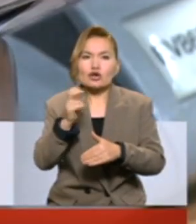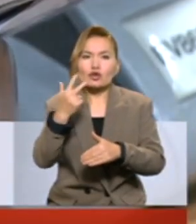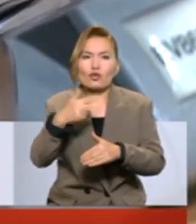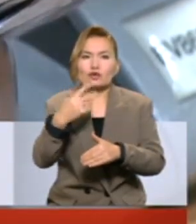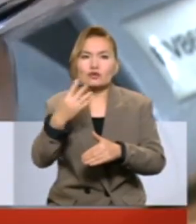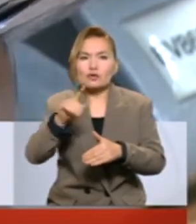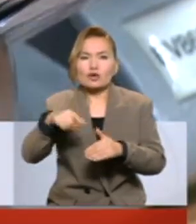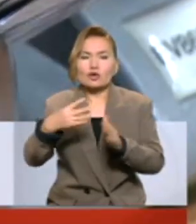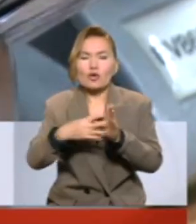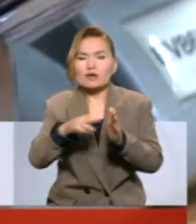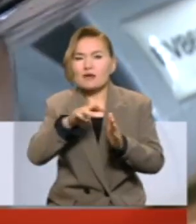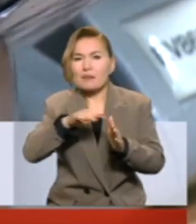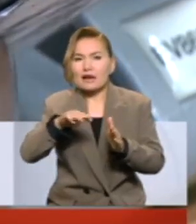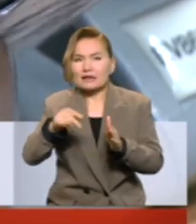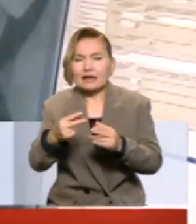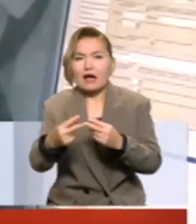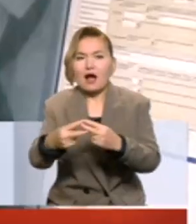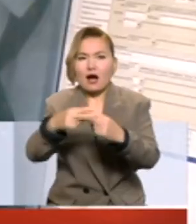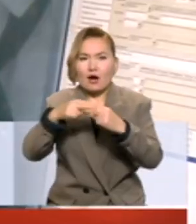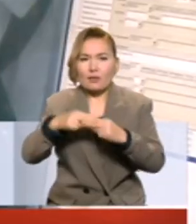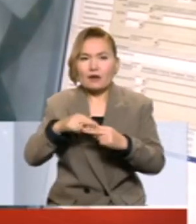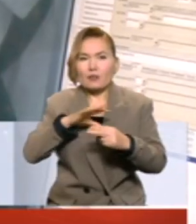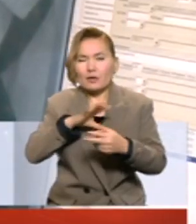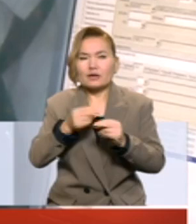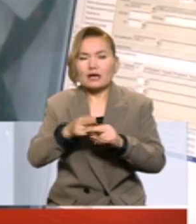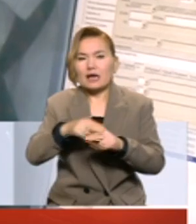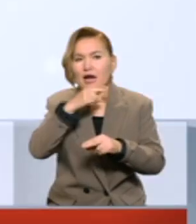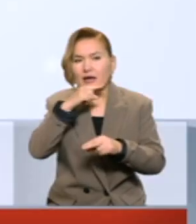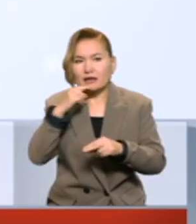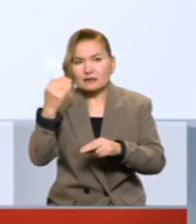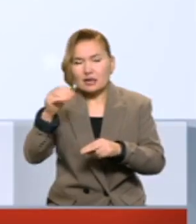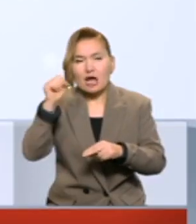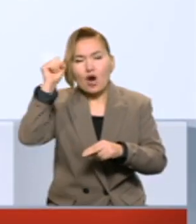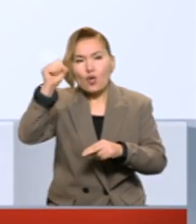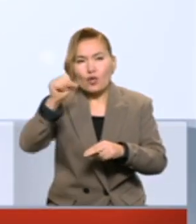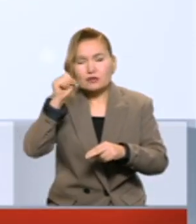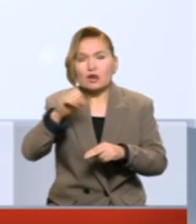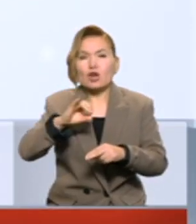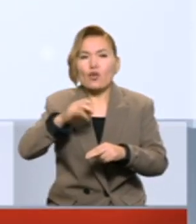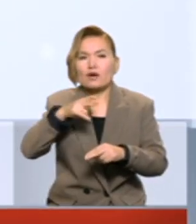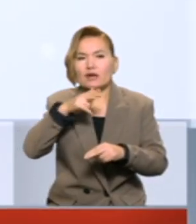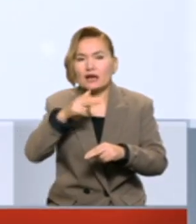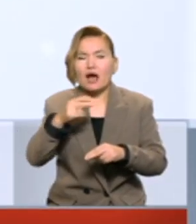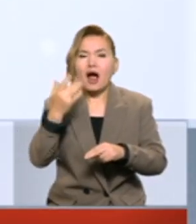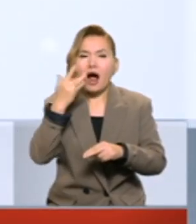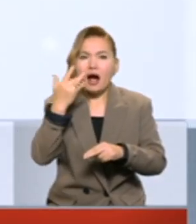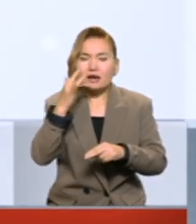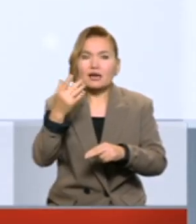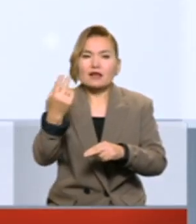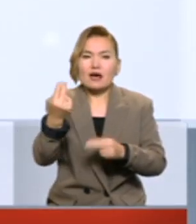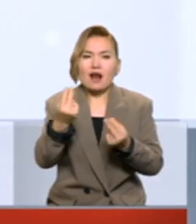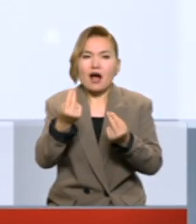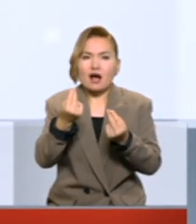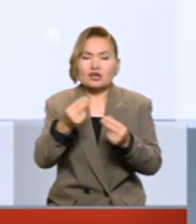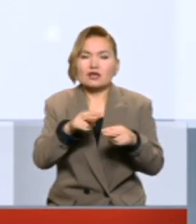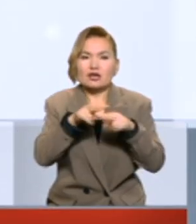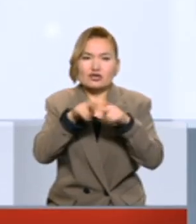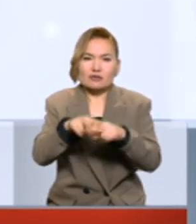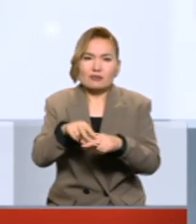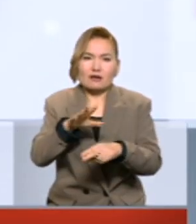234,9 миллиард теңге жөнелткен. Олардың басым бөлігі Ресейден, Өзбекстаннан, Оңтүстік Корея және ақштан